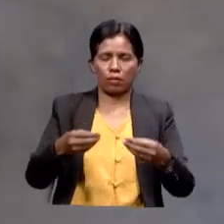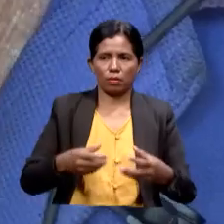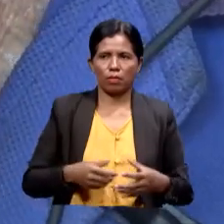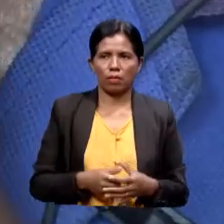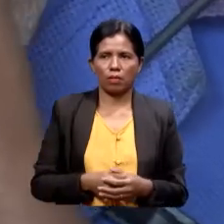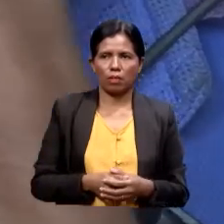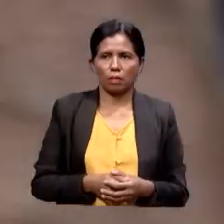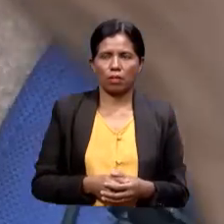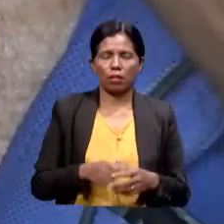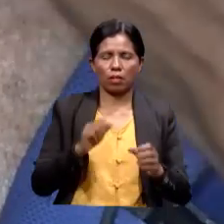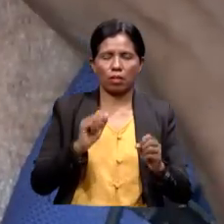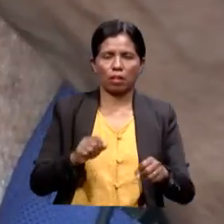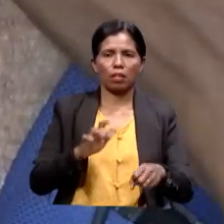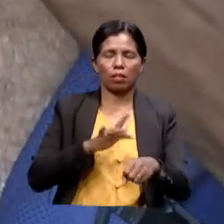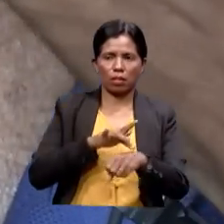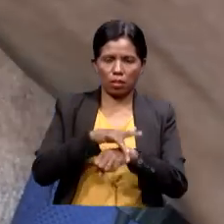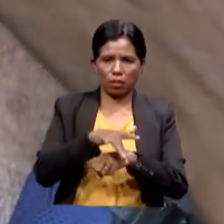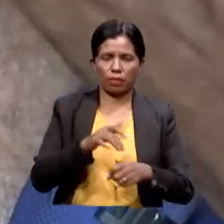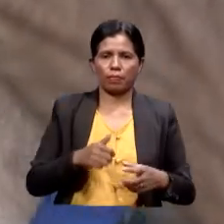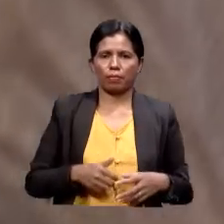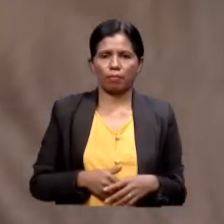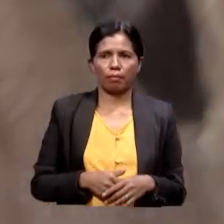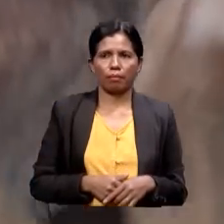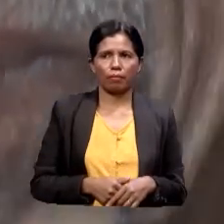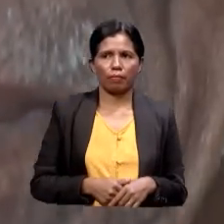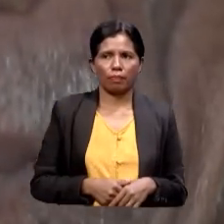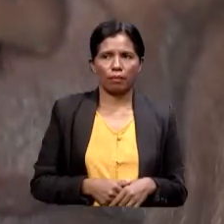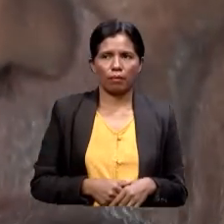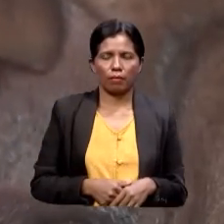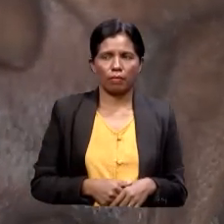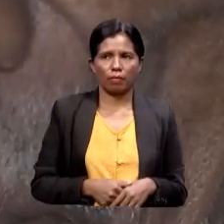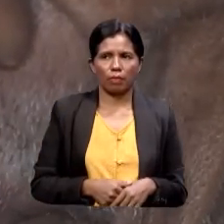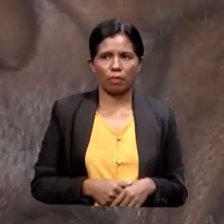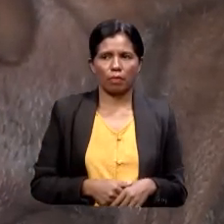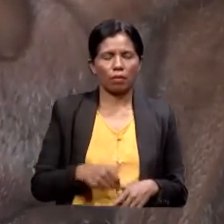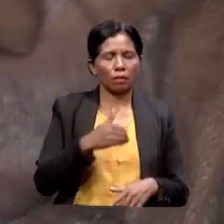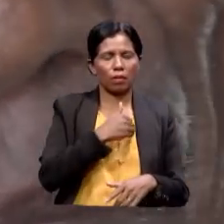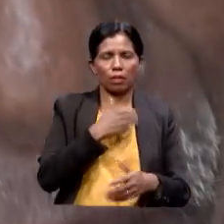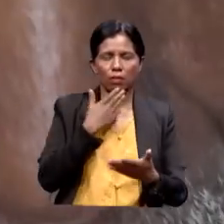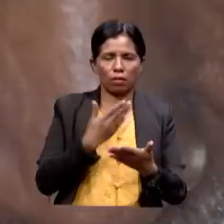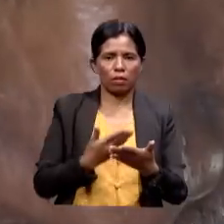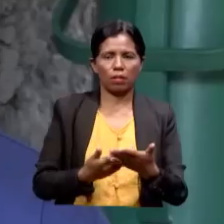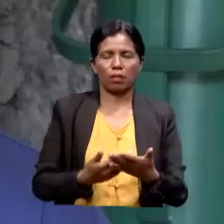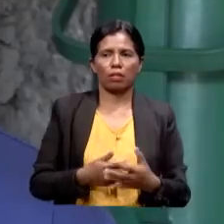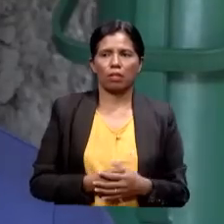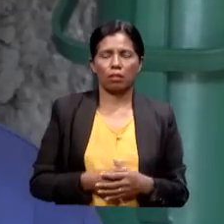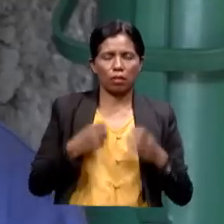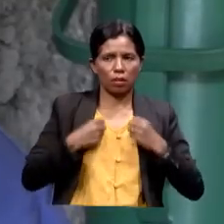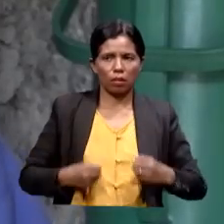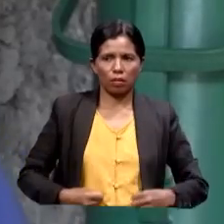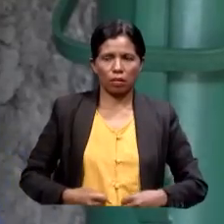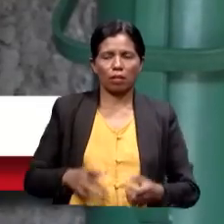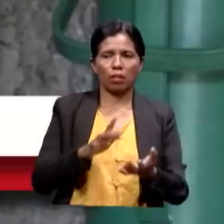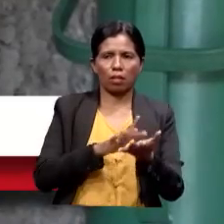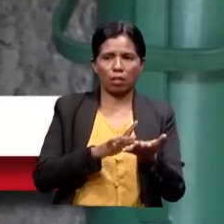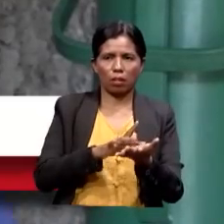Seido, tenki seido. Kumesa duru chapul. Sirau dia kena pati. Mimbe ai moro kene